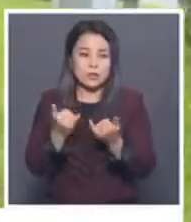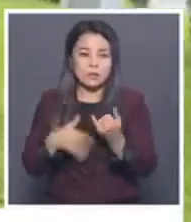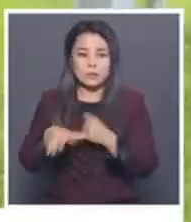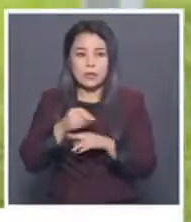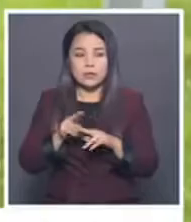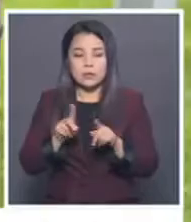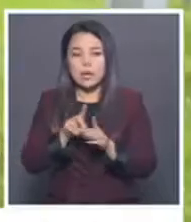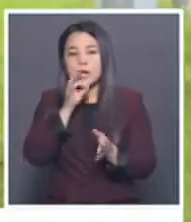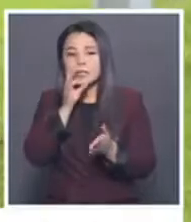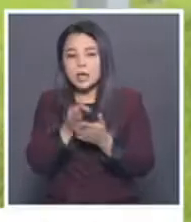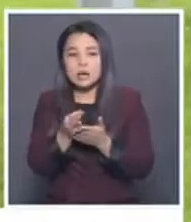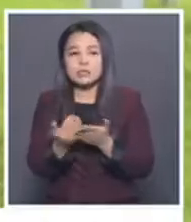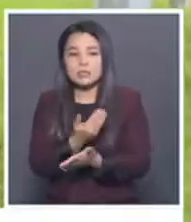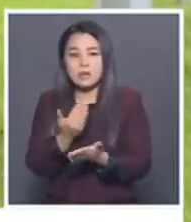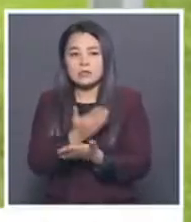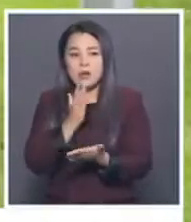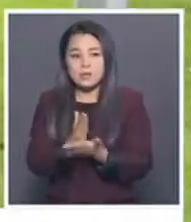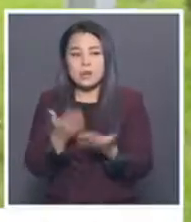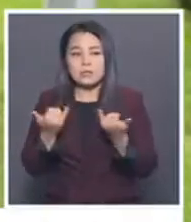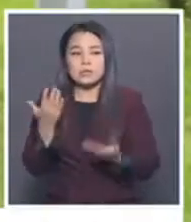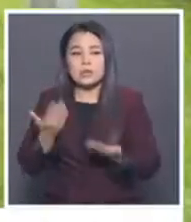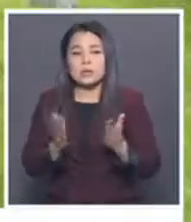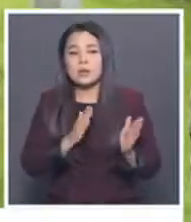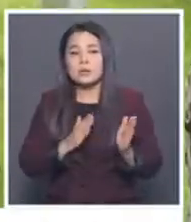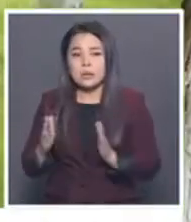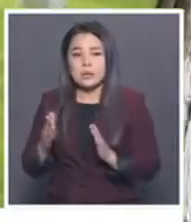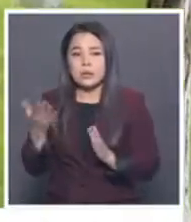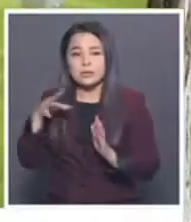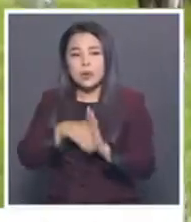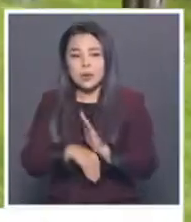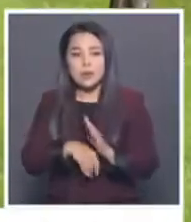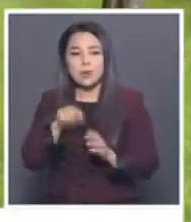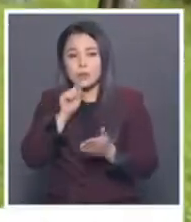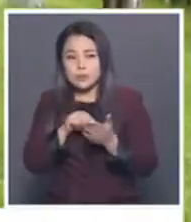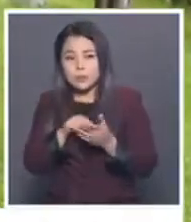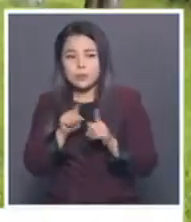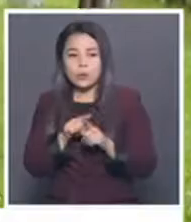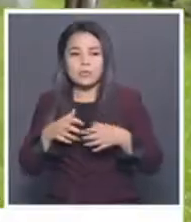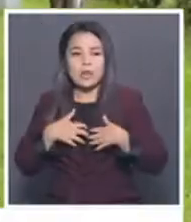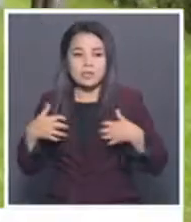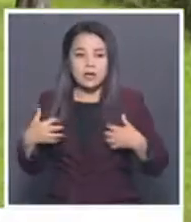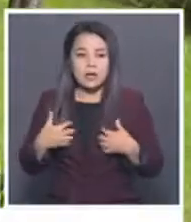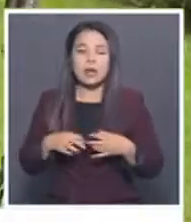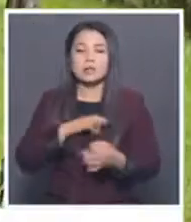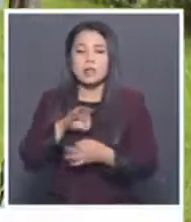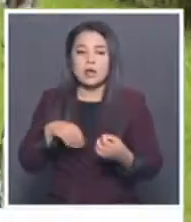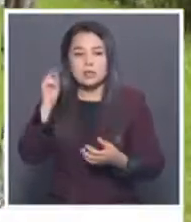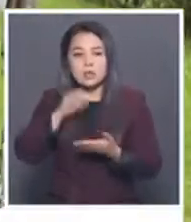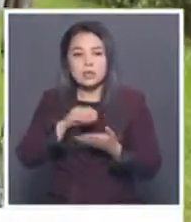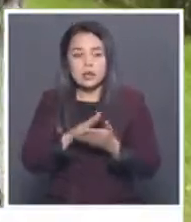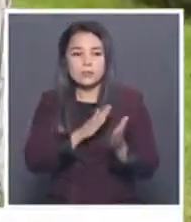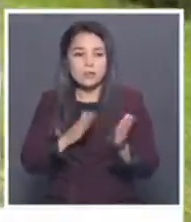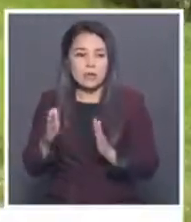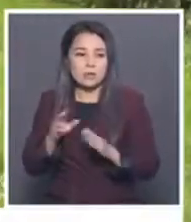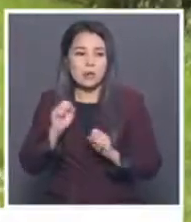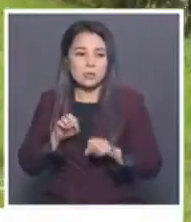маңында атуға рұқсат жоқ. Егер құзғындар саны реттелетін құстардың қатарына енсе, онда аңшылар оның артық санын атып, популяциясын реттеп